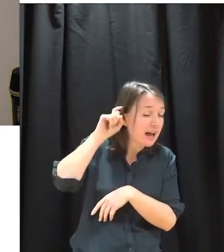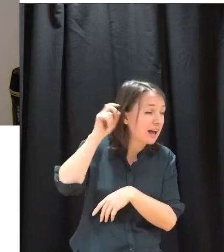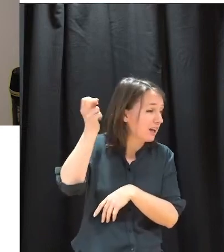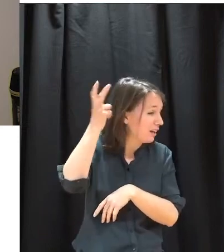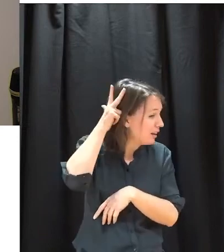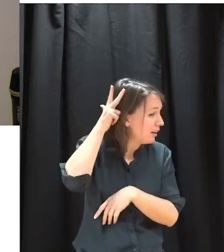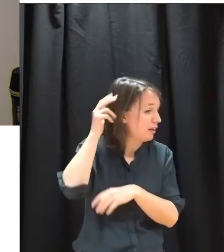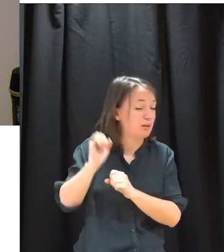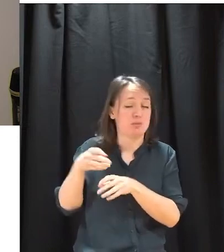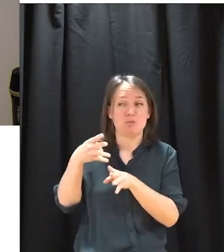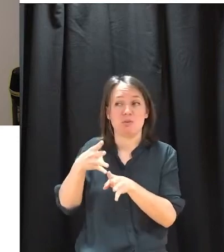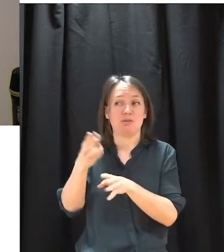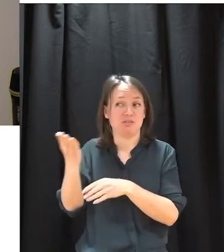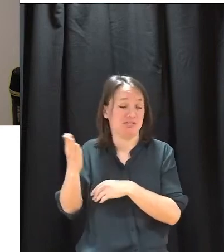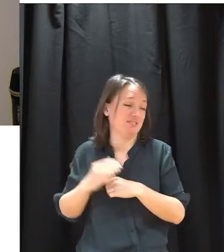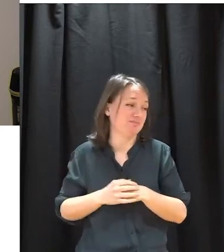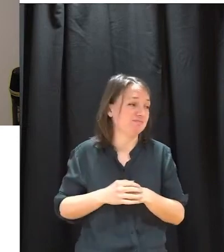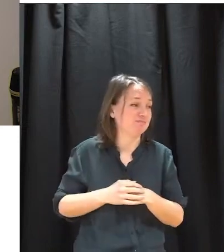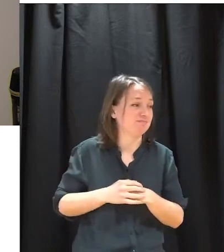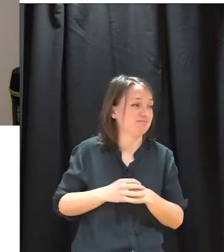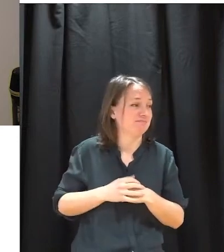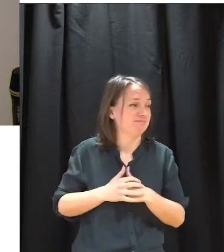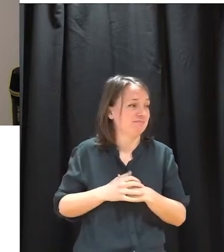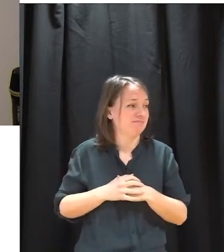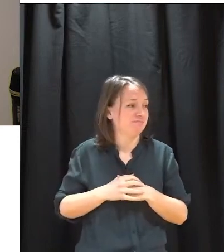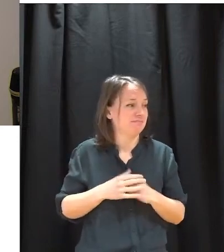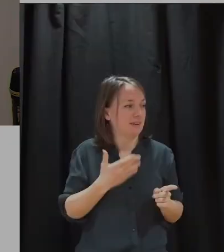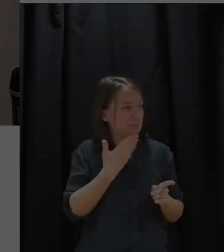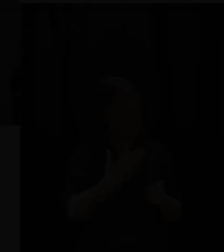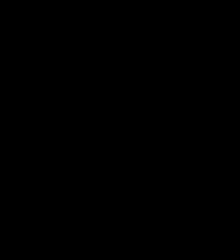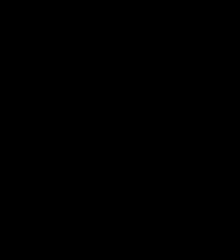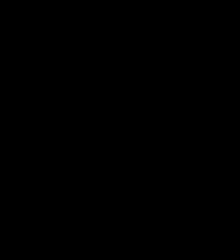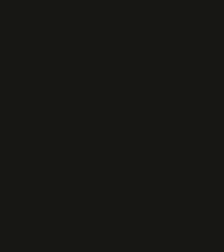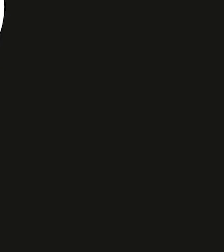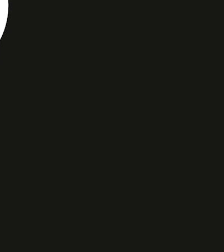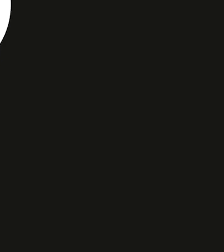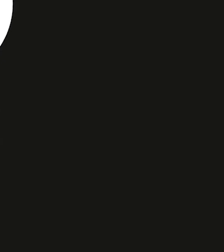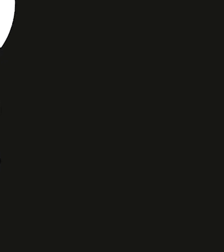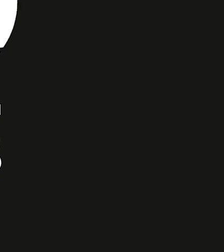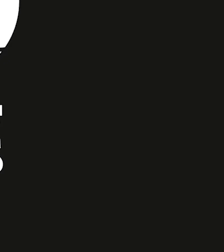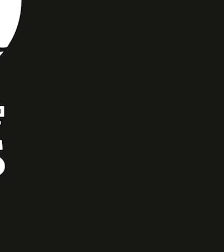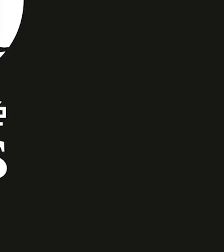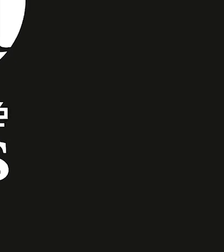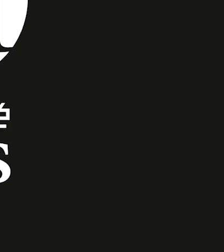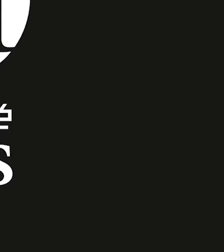etc. Ouais. Merci beaucoup. On va...